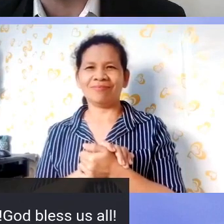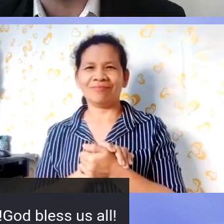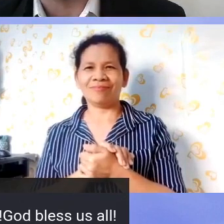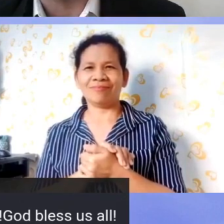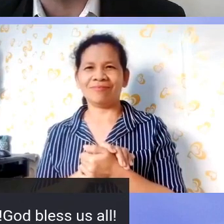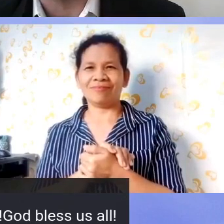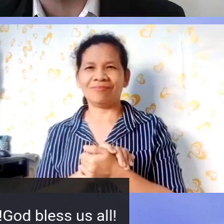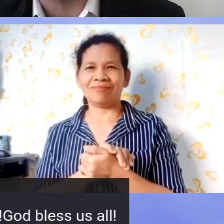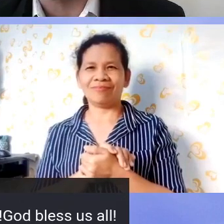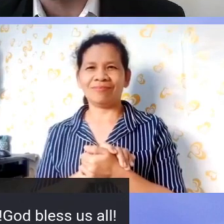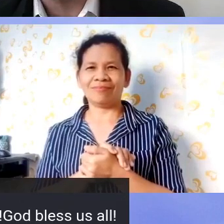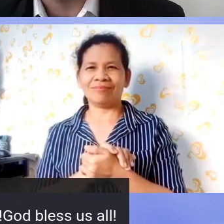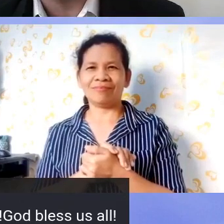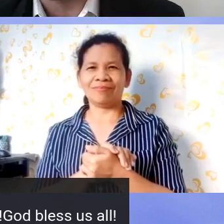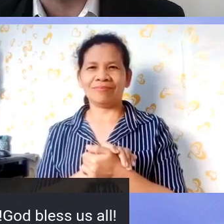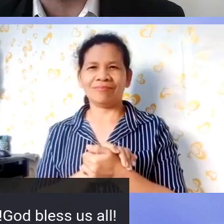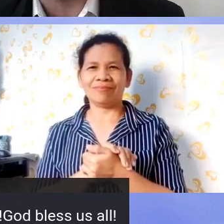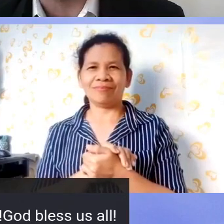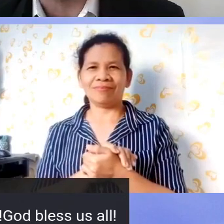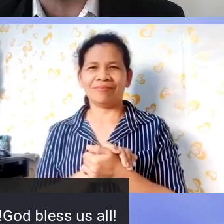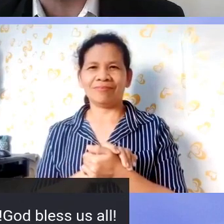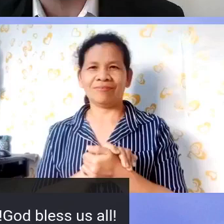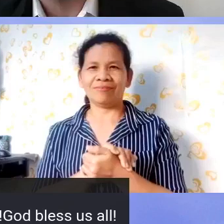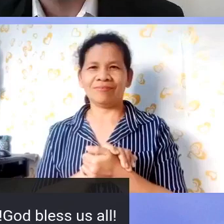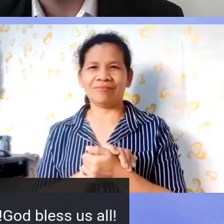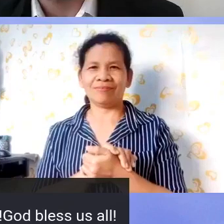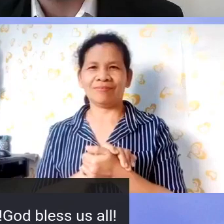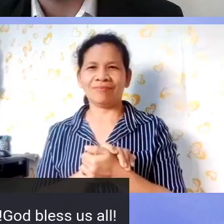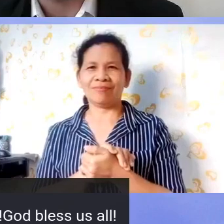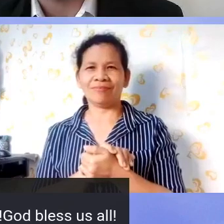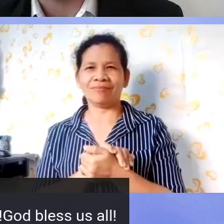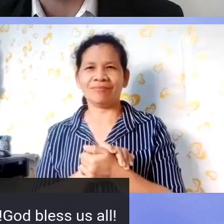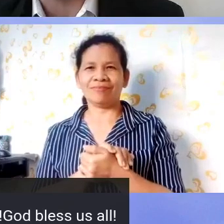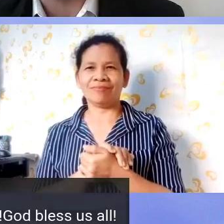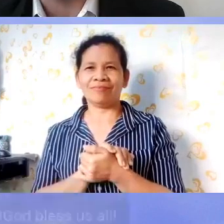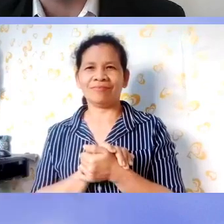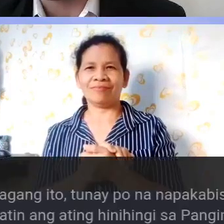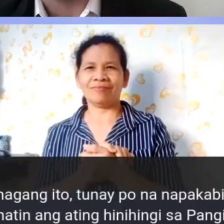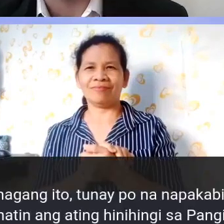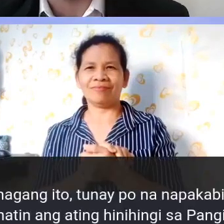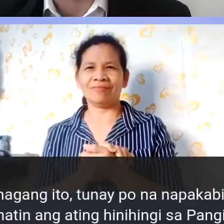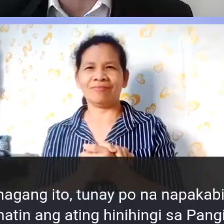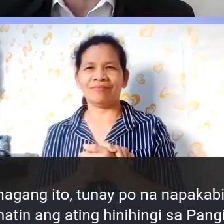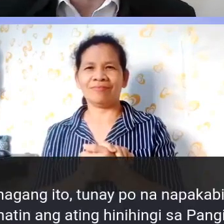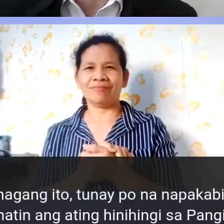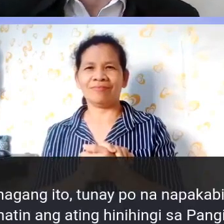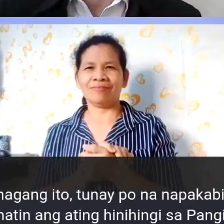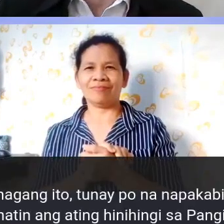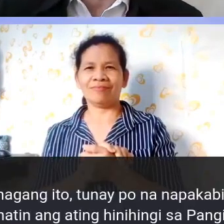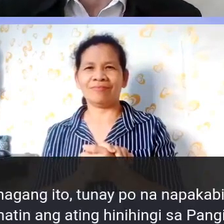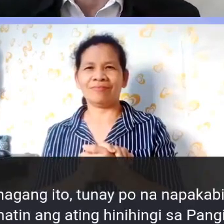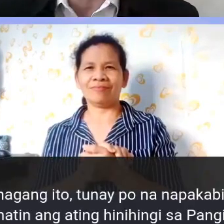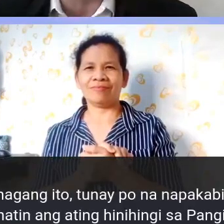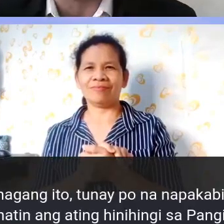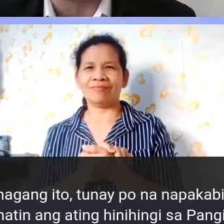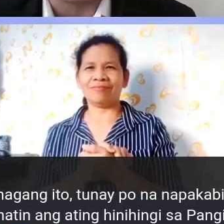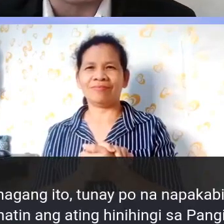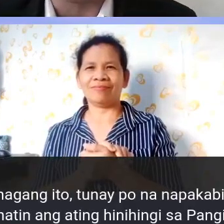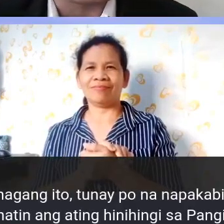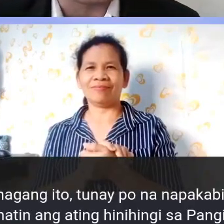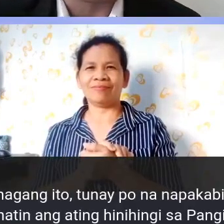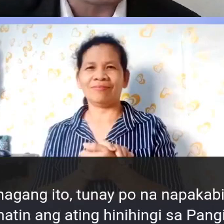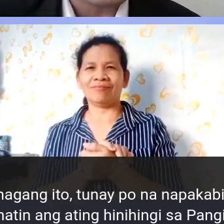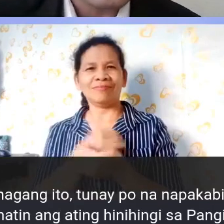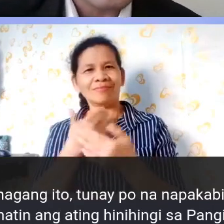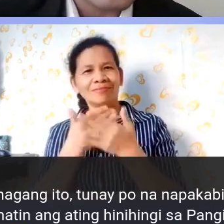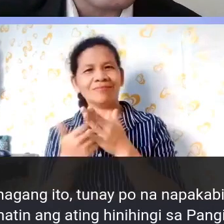Of course, meron din po silang mga request. Okay, ayan, ito si Ma Wilma Baez. Ma'am, good morning. Kumusta